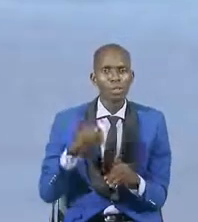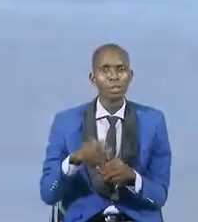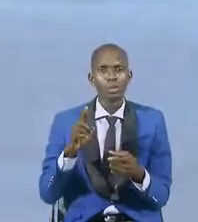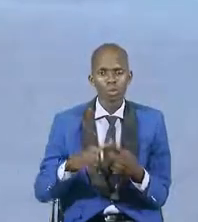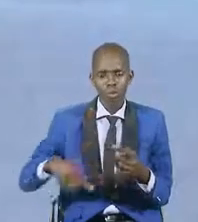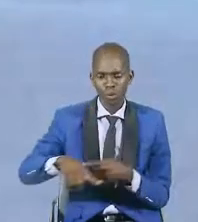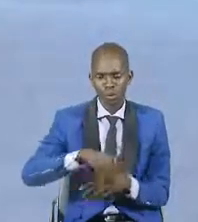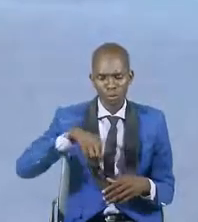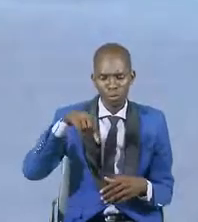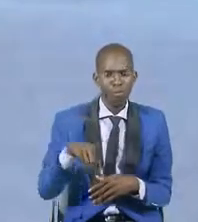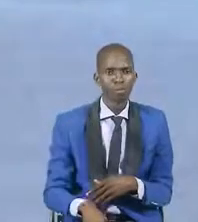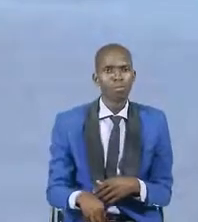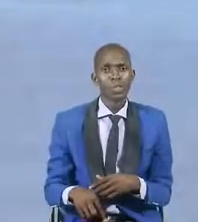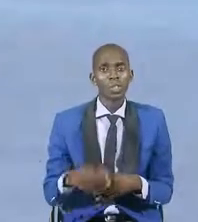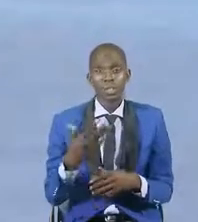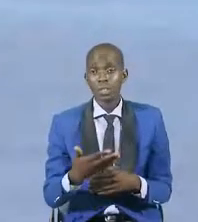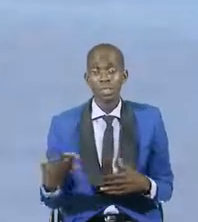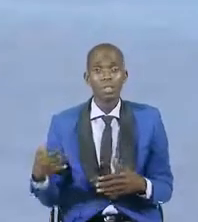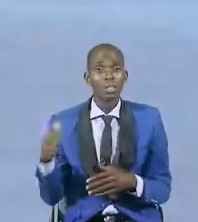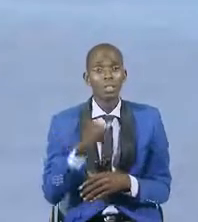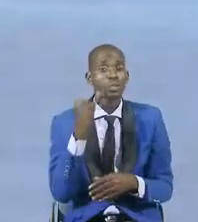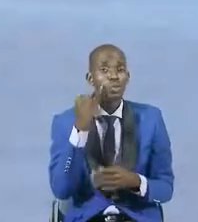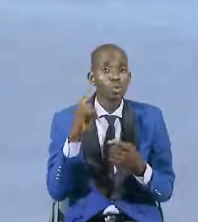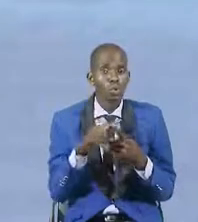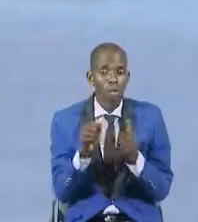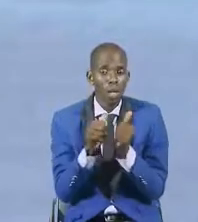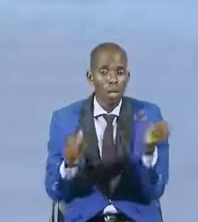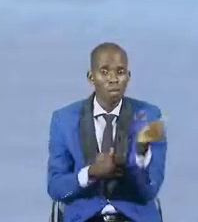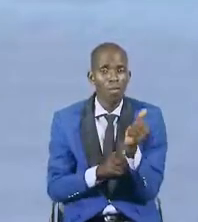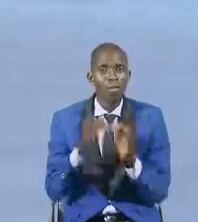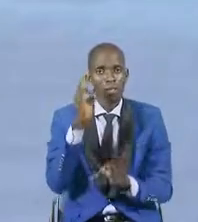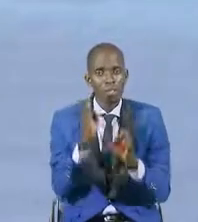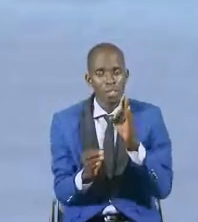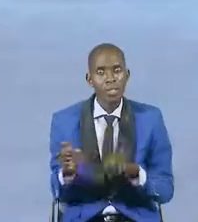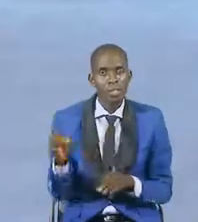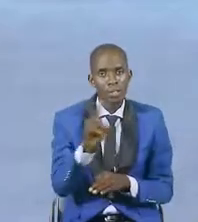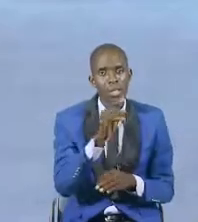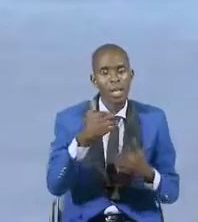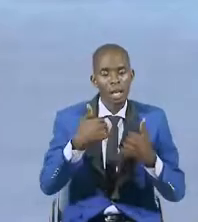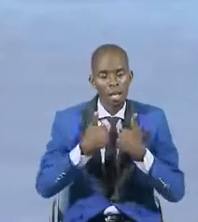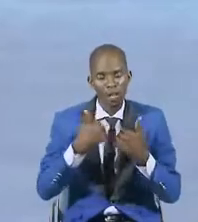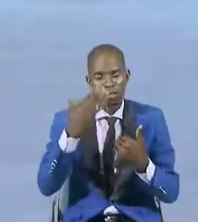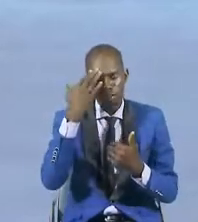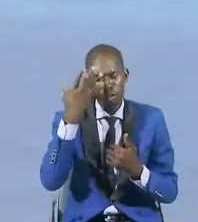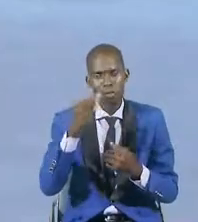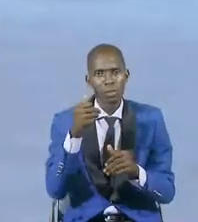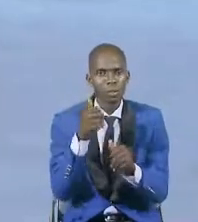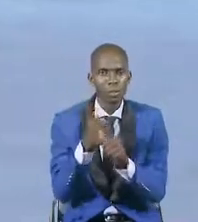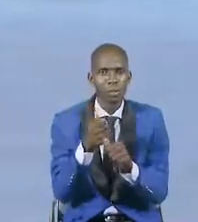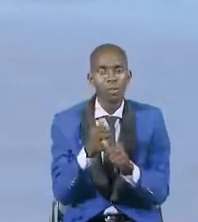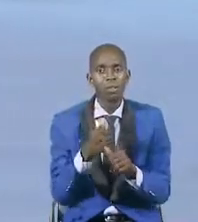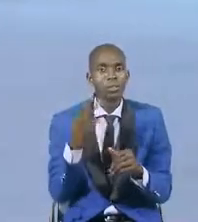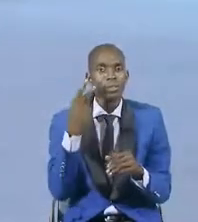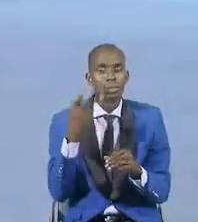Et alors ils tombent dans des fossés qu'ils devaient éviter s'ils avaient la connaissance d'eux-mêmes.